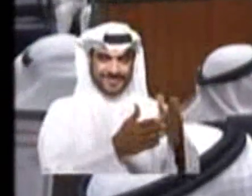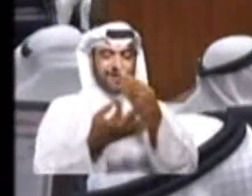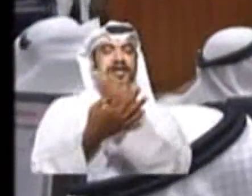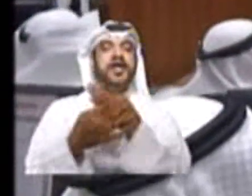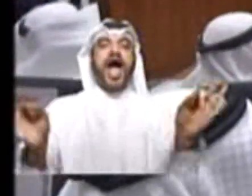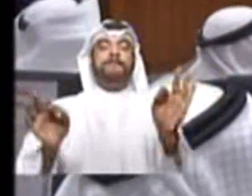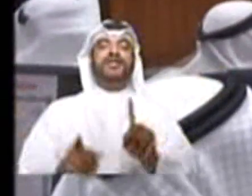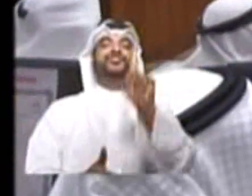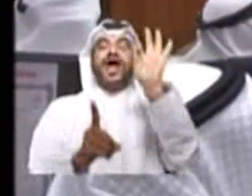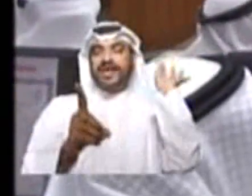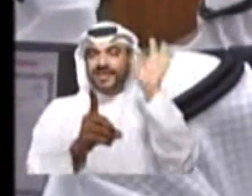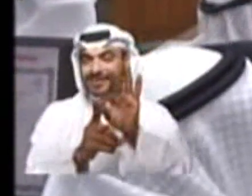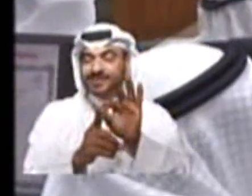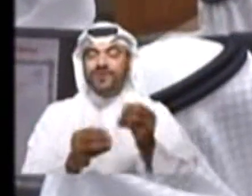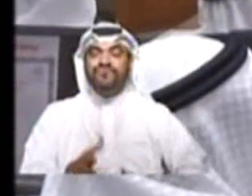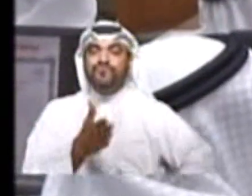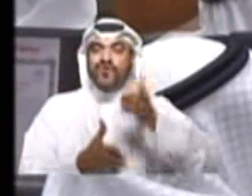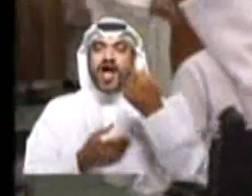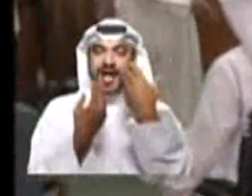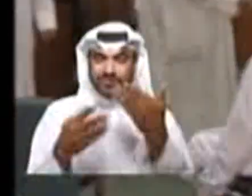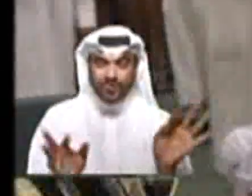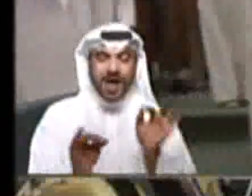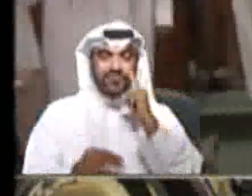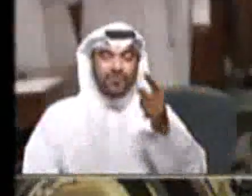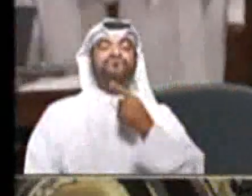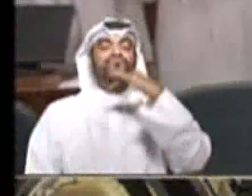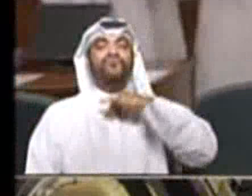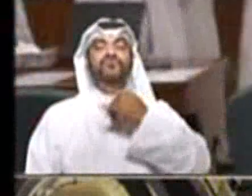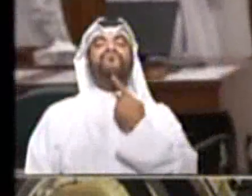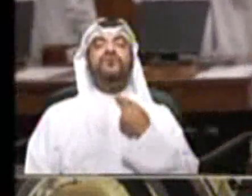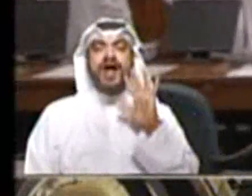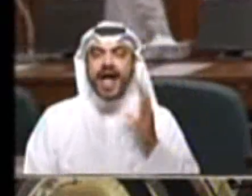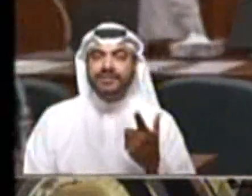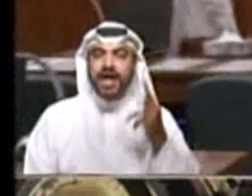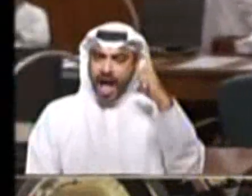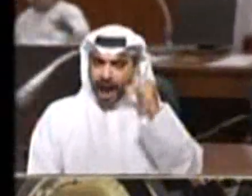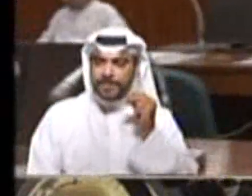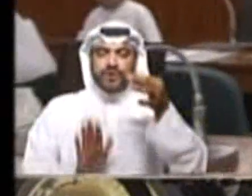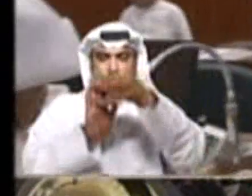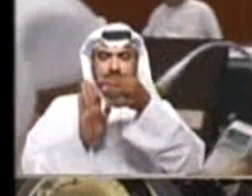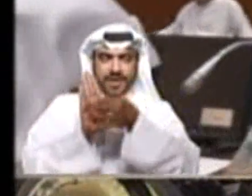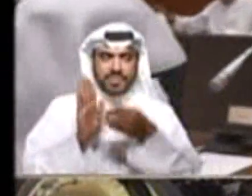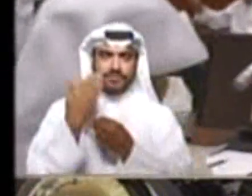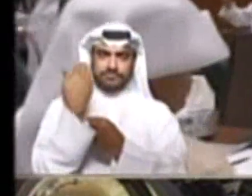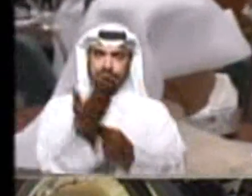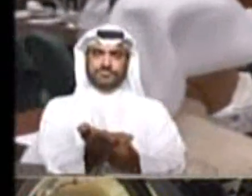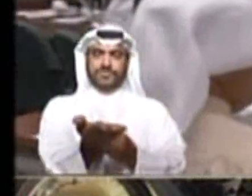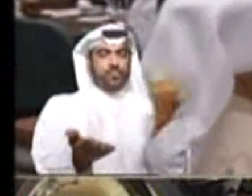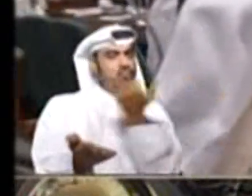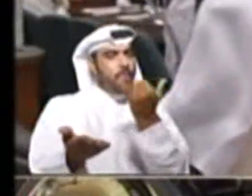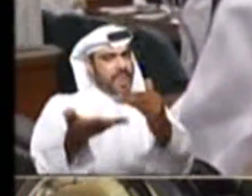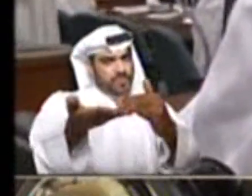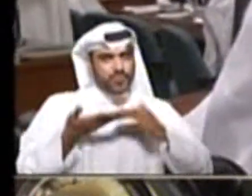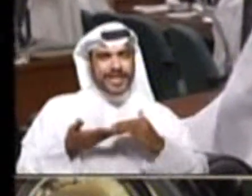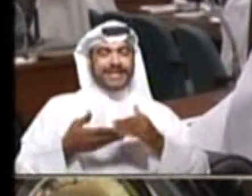على تحقيق جميع مطالب هذه الفئة أصبح متينا، لا سيما مع تفعيل القانون الذي أقر لذوي الاحتياجات